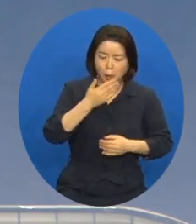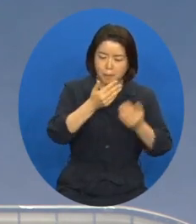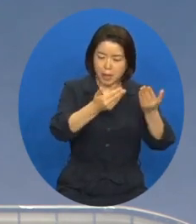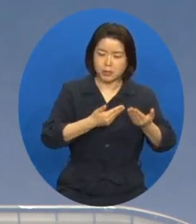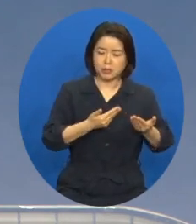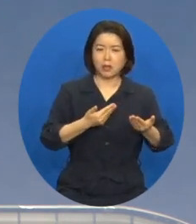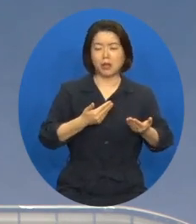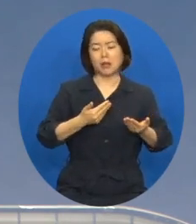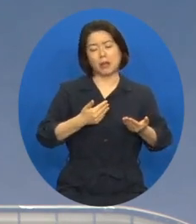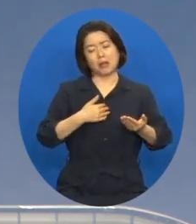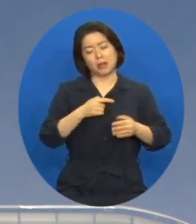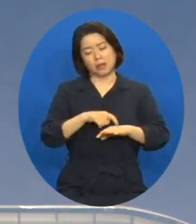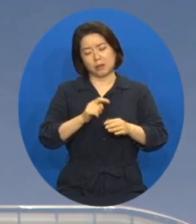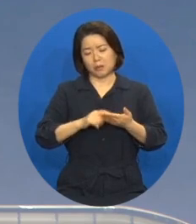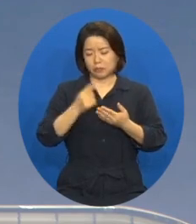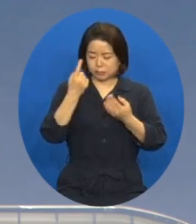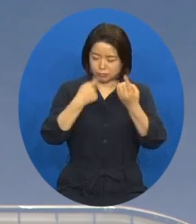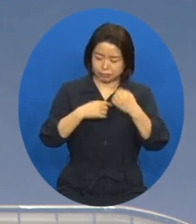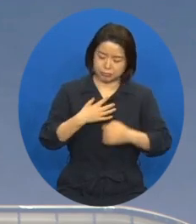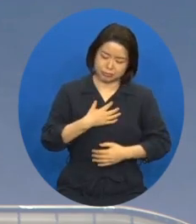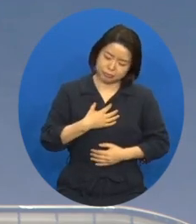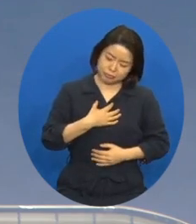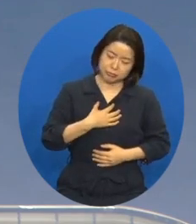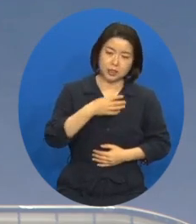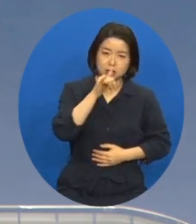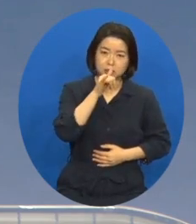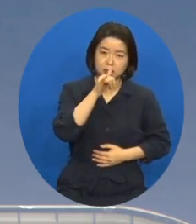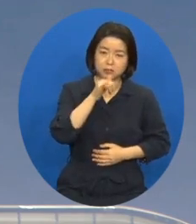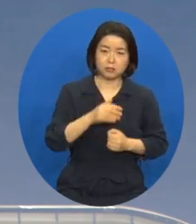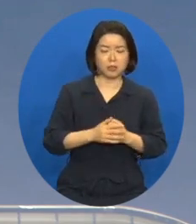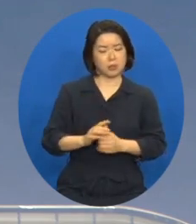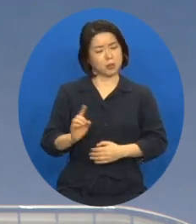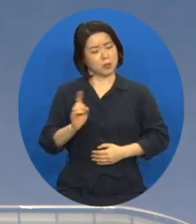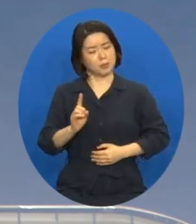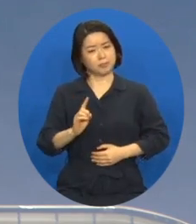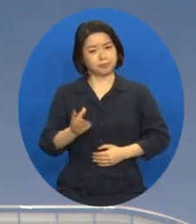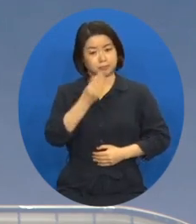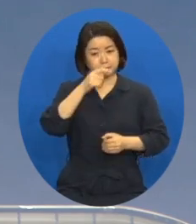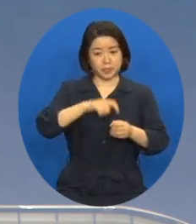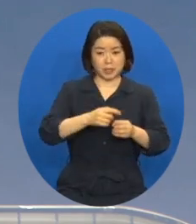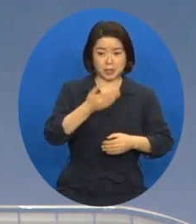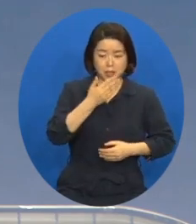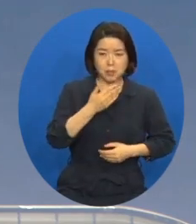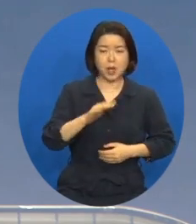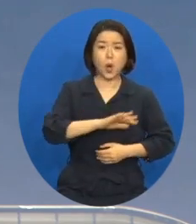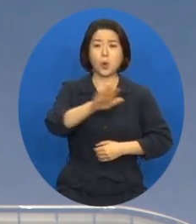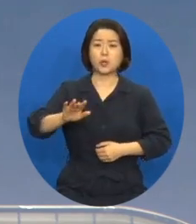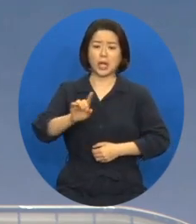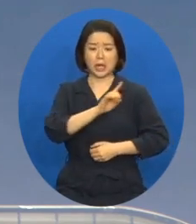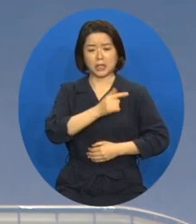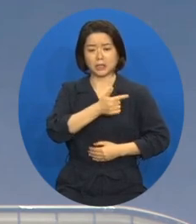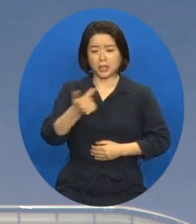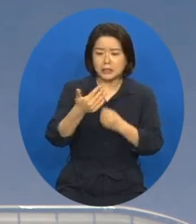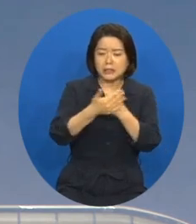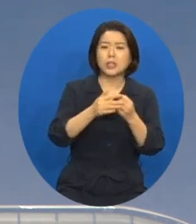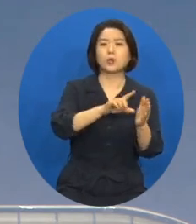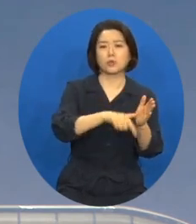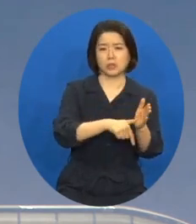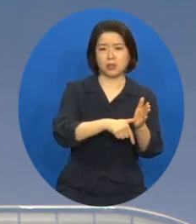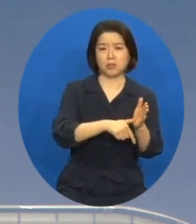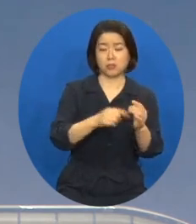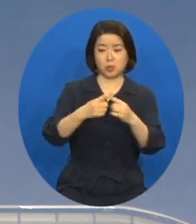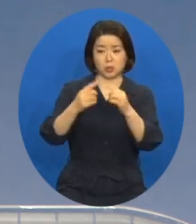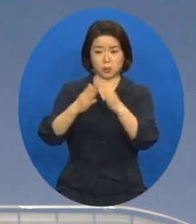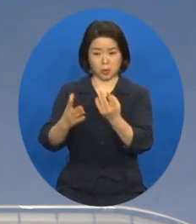얼마나 상하겠습니까? 아니, 성찬은 우리가 받은 가장 큰 은혜로운 시간이고 교회가